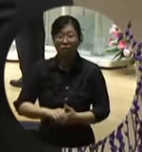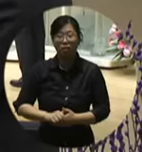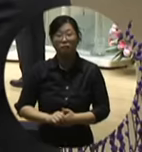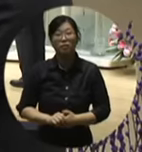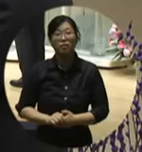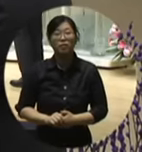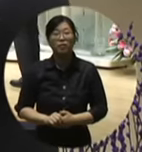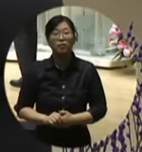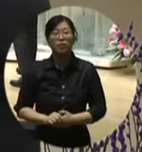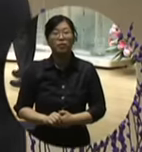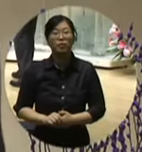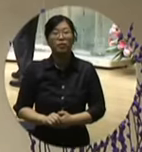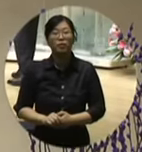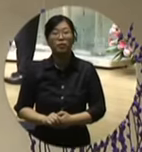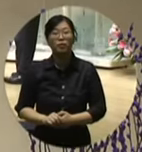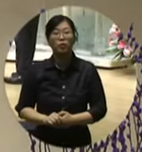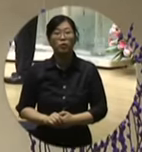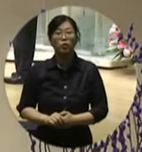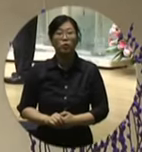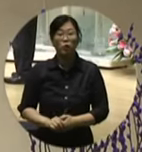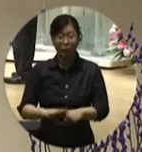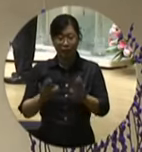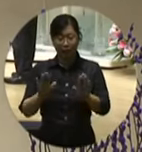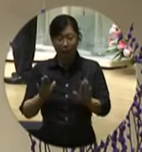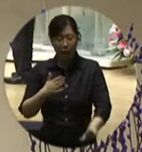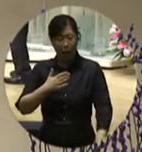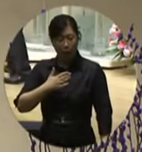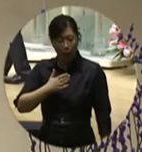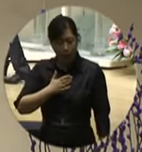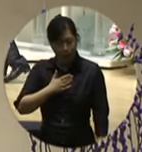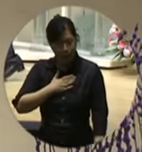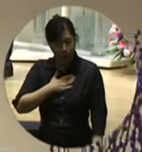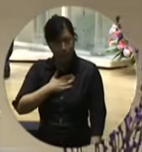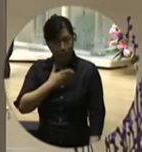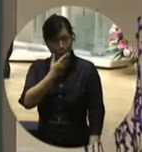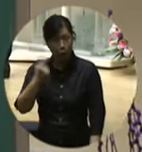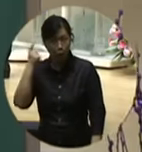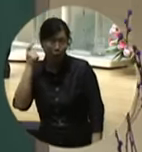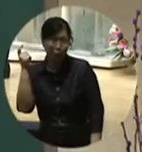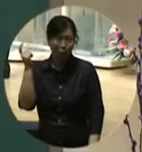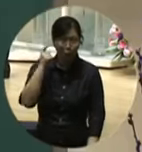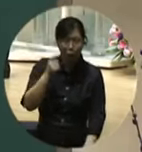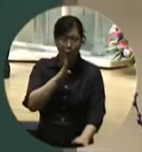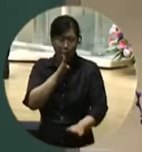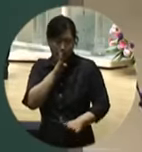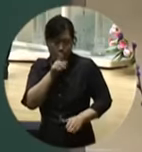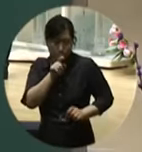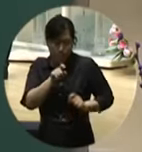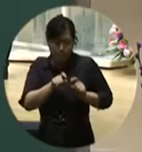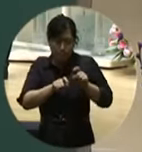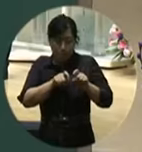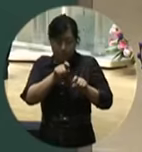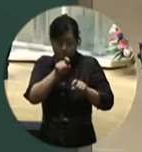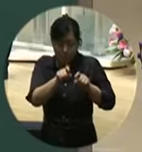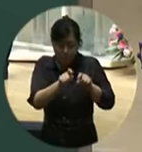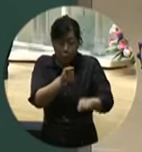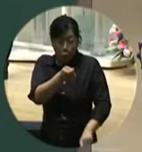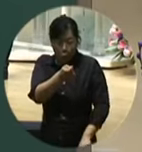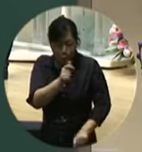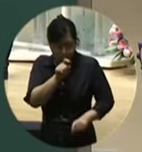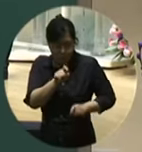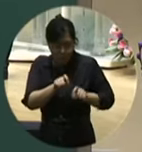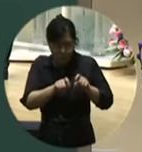여러분이 오늘부터 하는 일은 굉장히 작은 건지 모르겠습니다만은 여리고 무너뜨리는 놀라운 역사로 전 세계